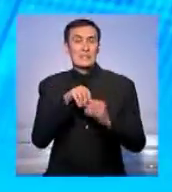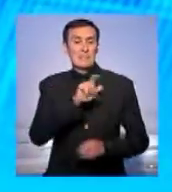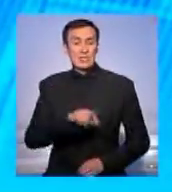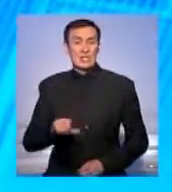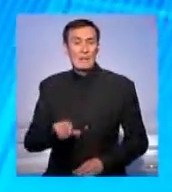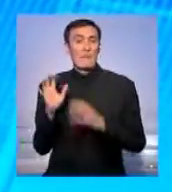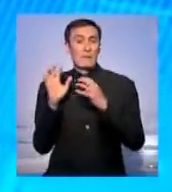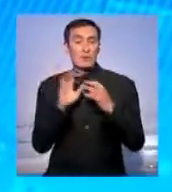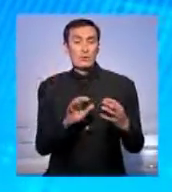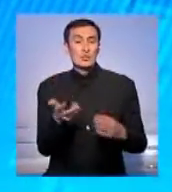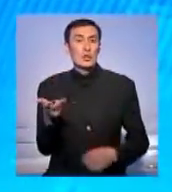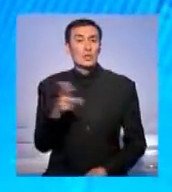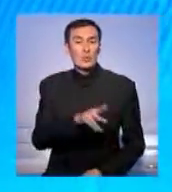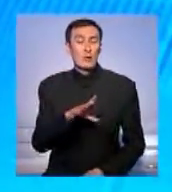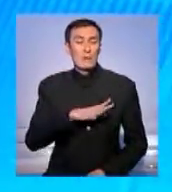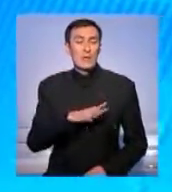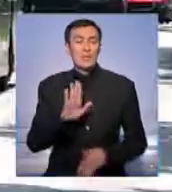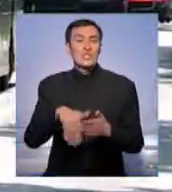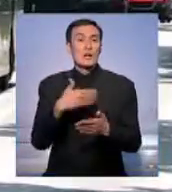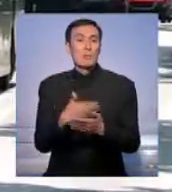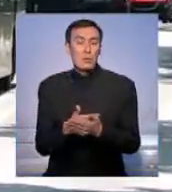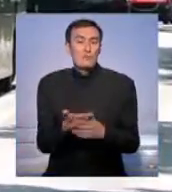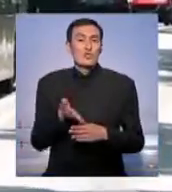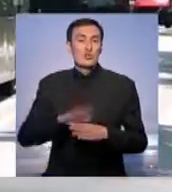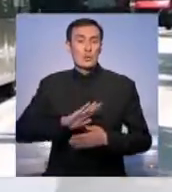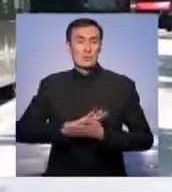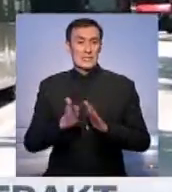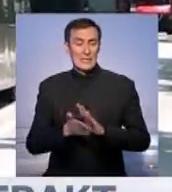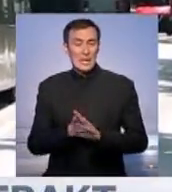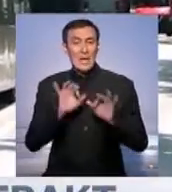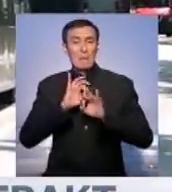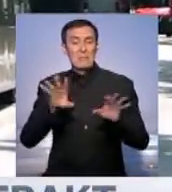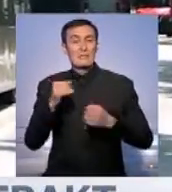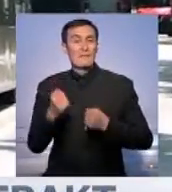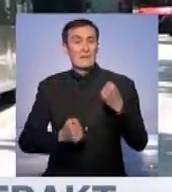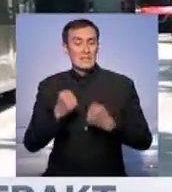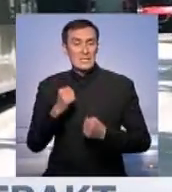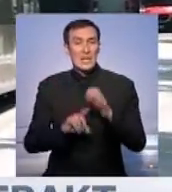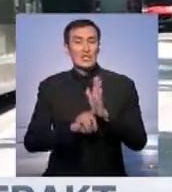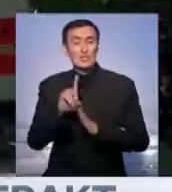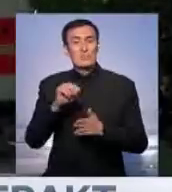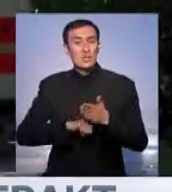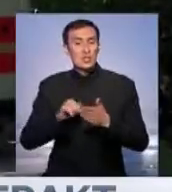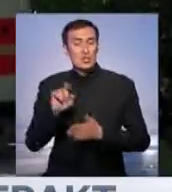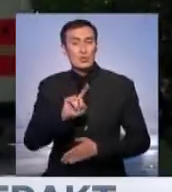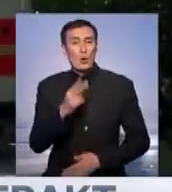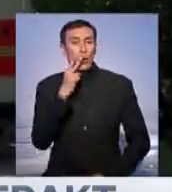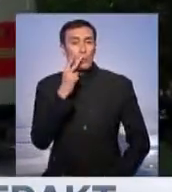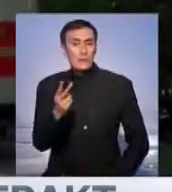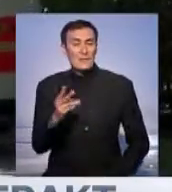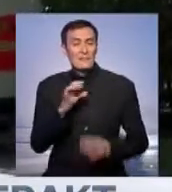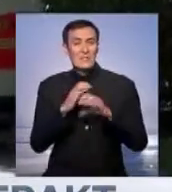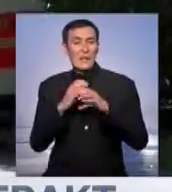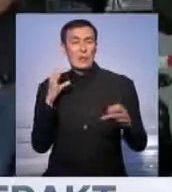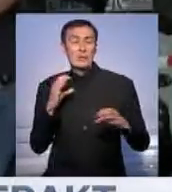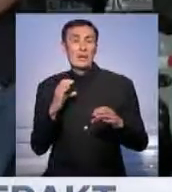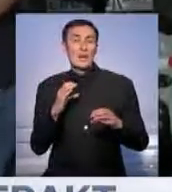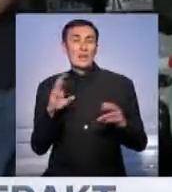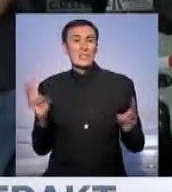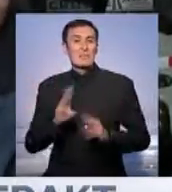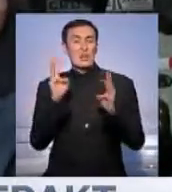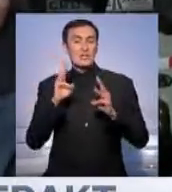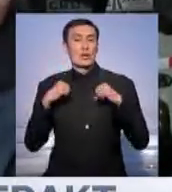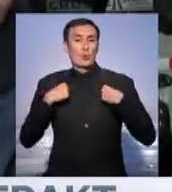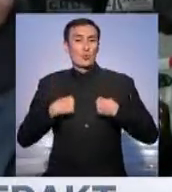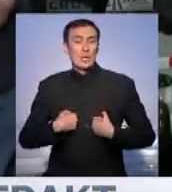в автобусе. Из них трое до сих пор в тяжелом состоянии. По словам водителя, все началось с того, что он увидел в салоне дымящийся